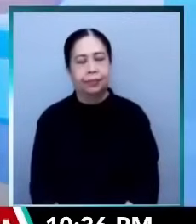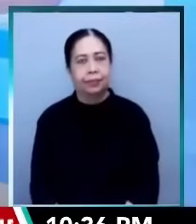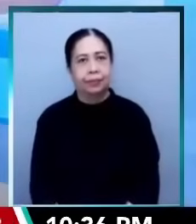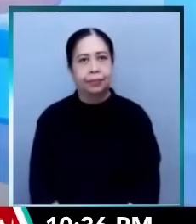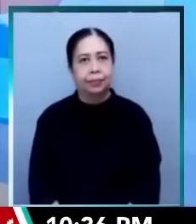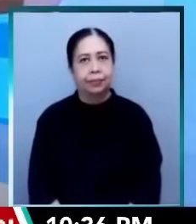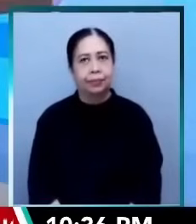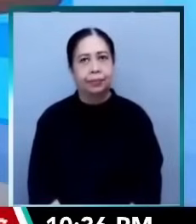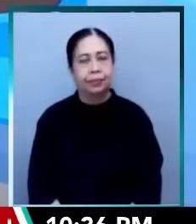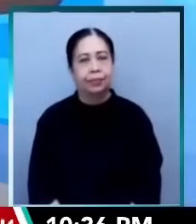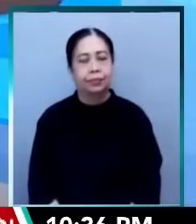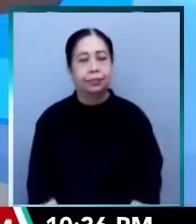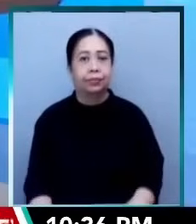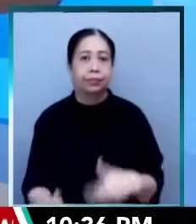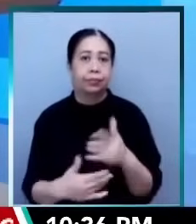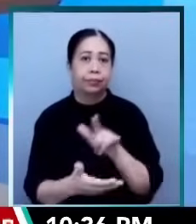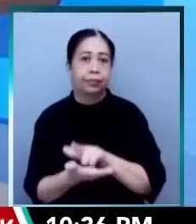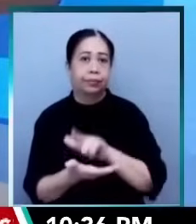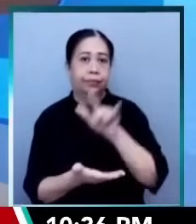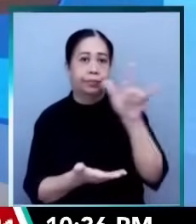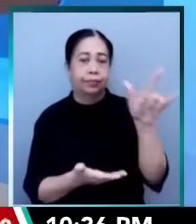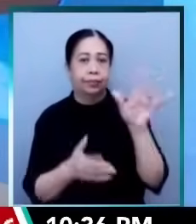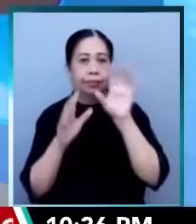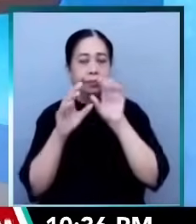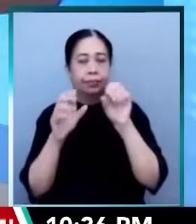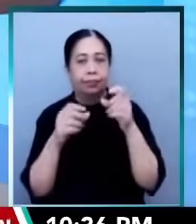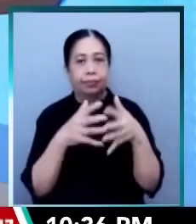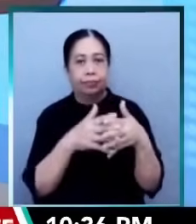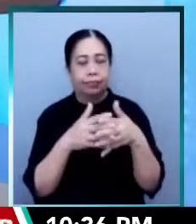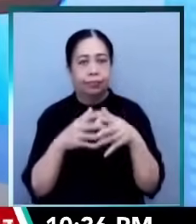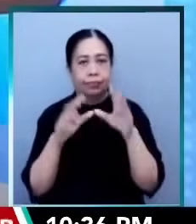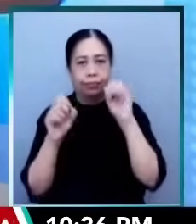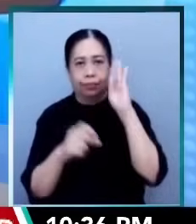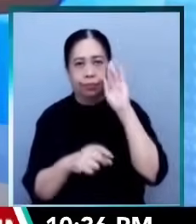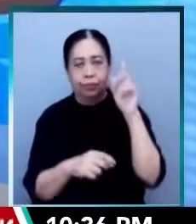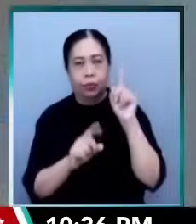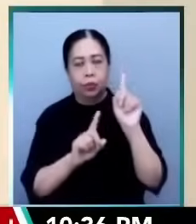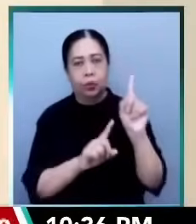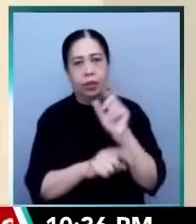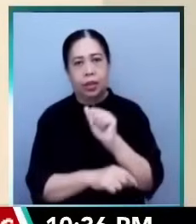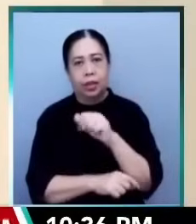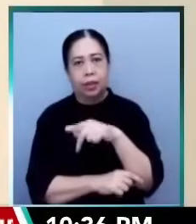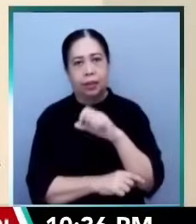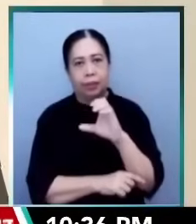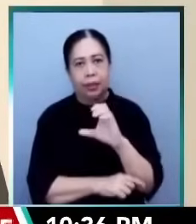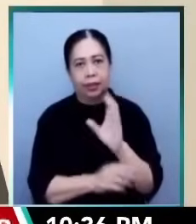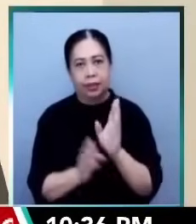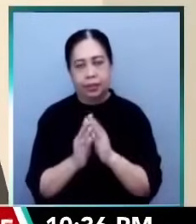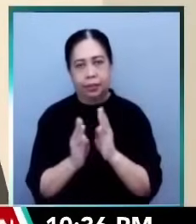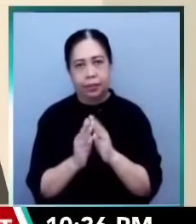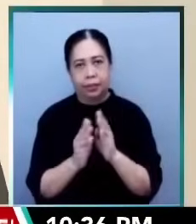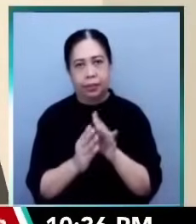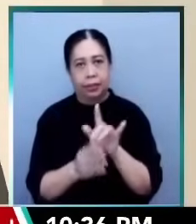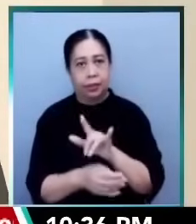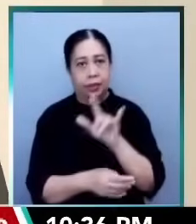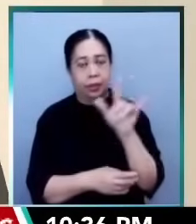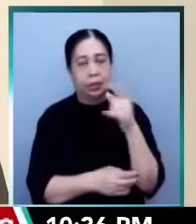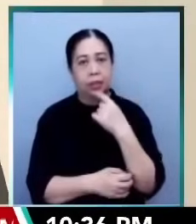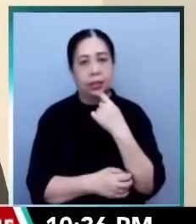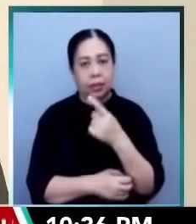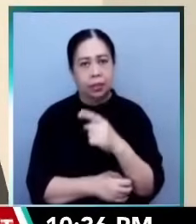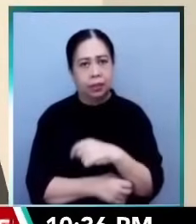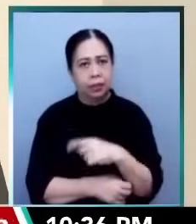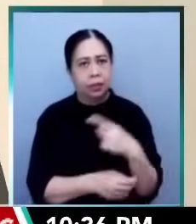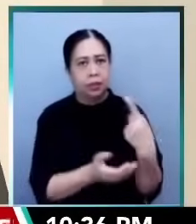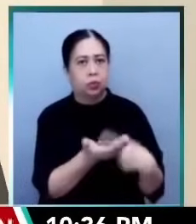Tumulak na pa Amerika si Pangulong Bongbong Marcos para dumalo sa APEC Summit. Sa kanyang pag-alis, sinabi ng Pangulo na tatalakayin niya sa